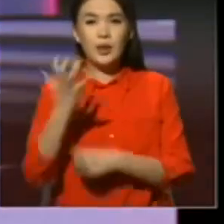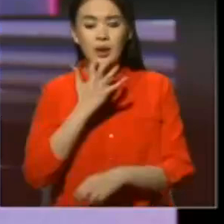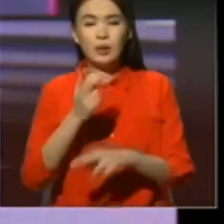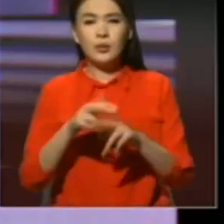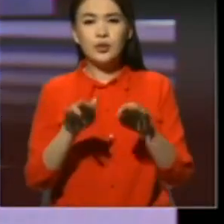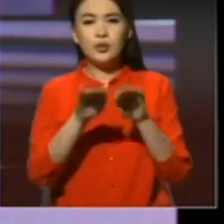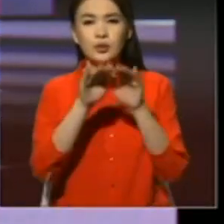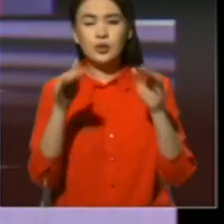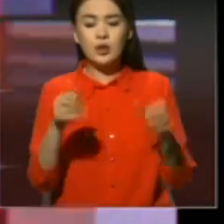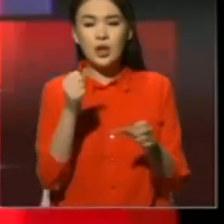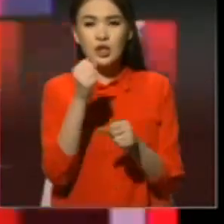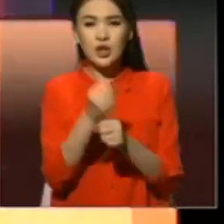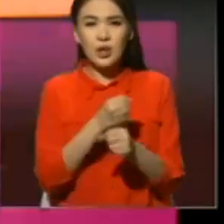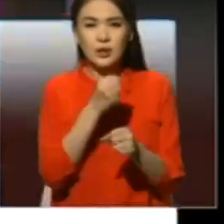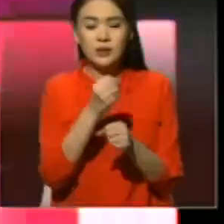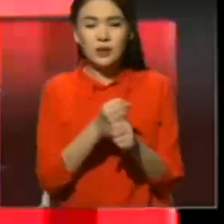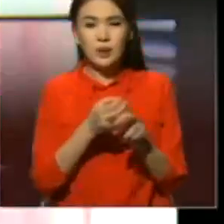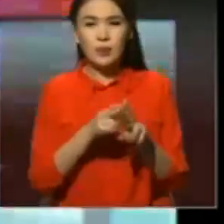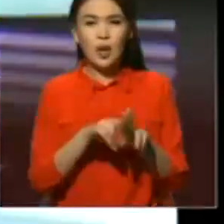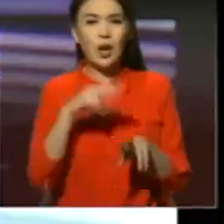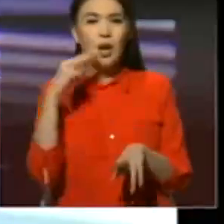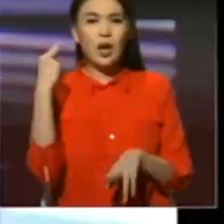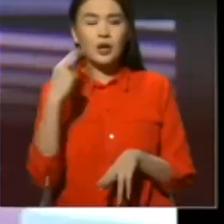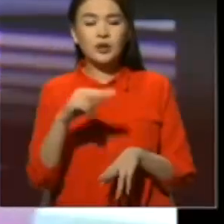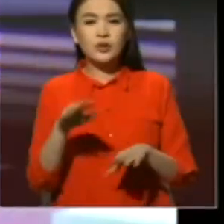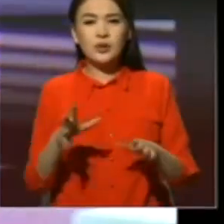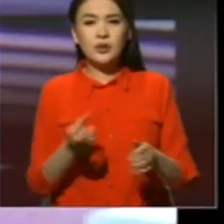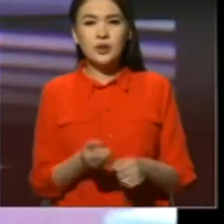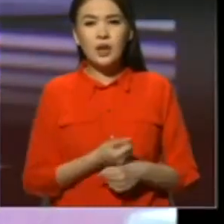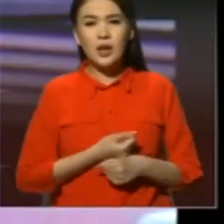үй жасап, иә, кереметтей дастархан,